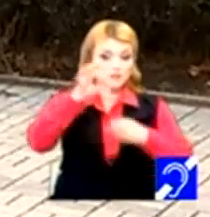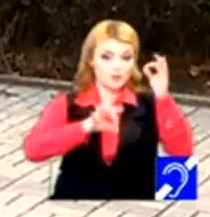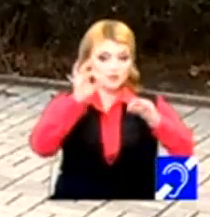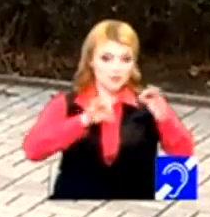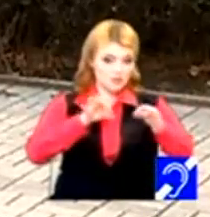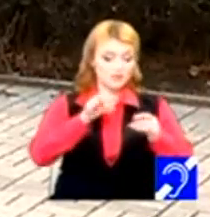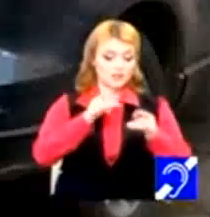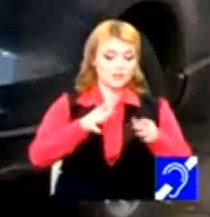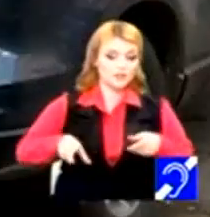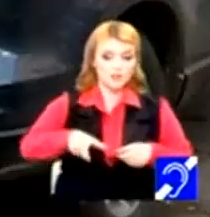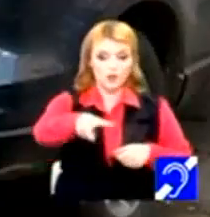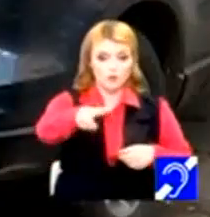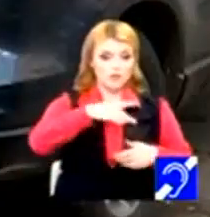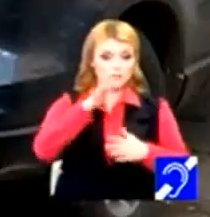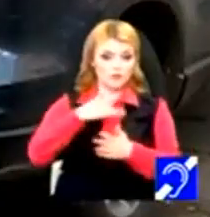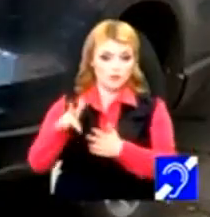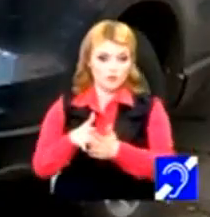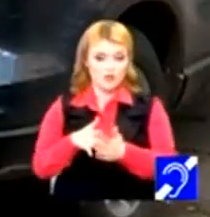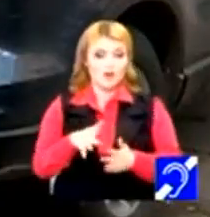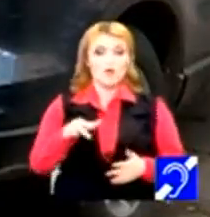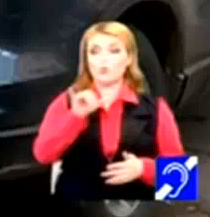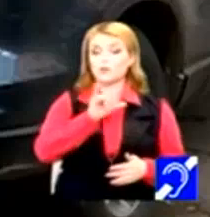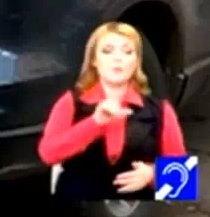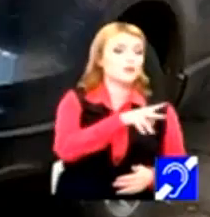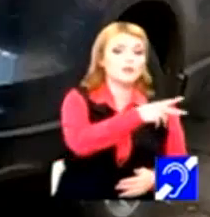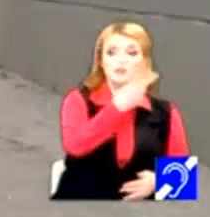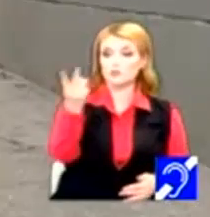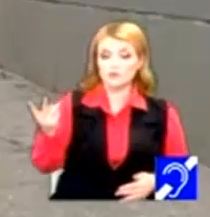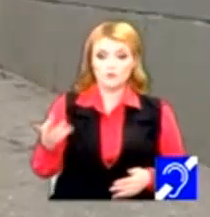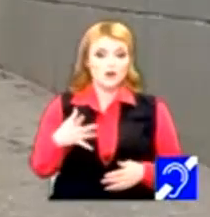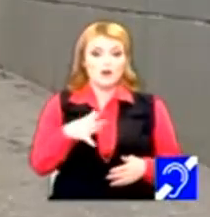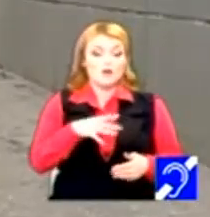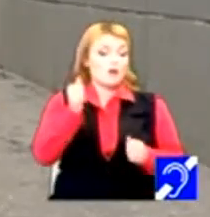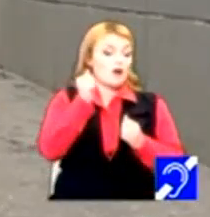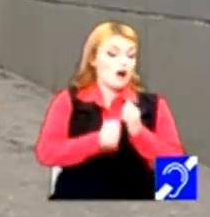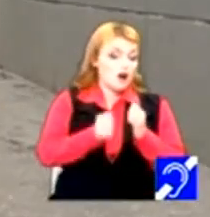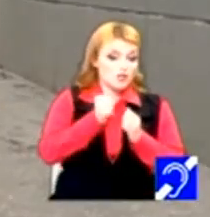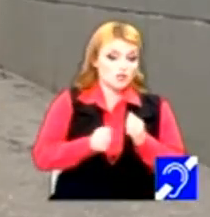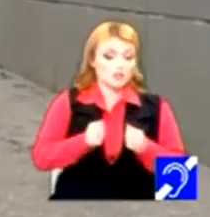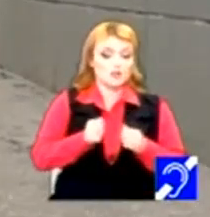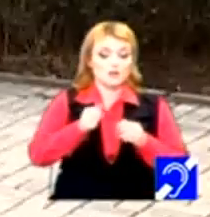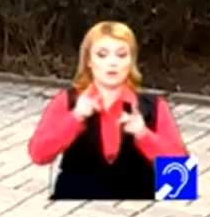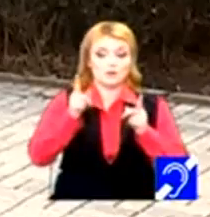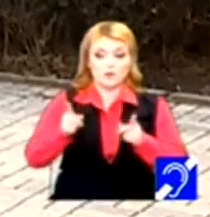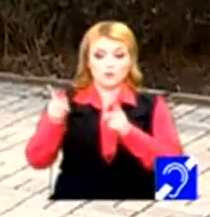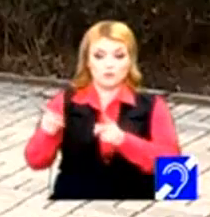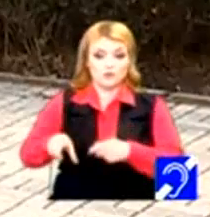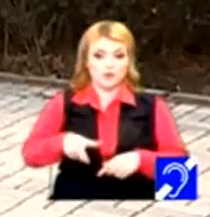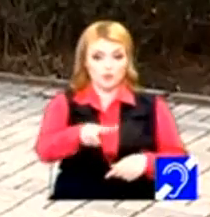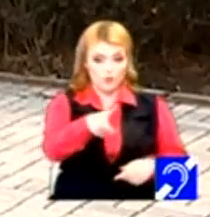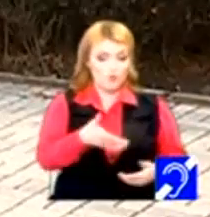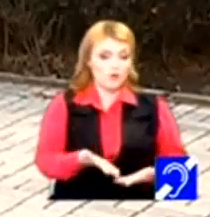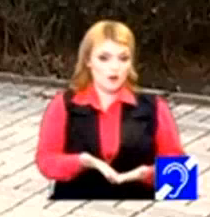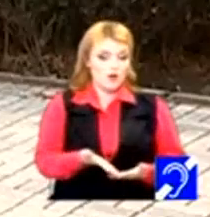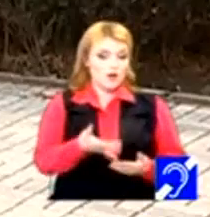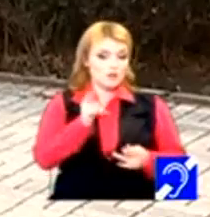oraș. Deci noi ne intrăm prin ogrăz, prin curți, prin unde vreți dumneavoastră, oricum nu încap la fiecare kilometru de drum. Pe oră se percep în vreo